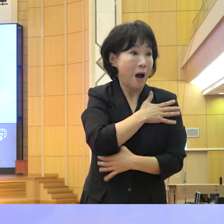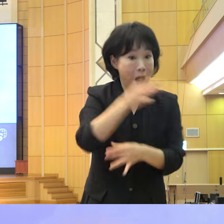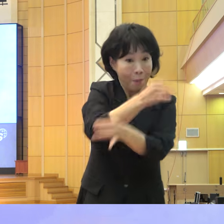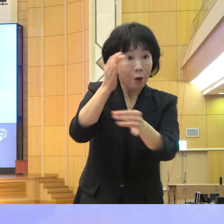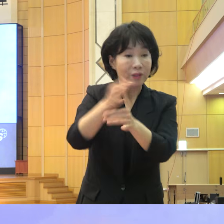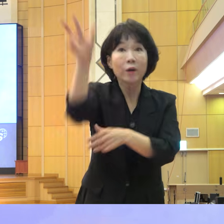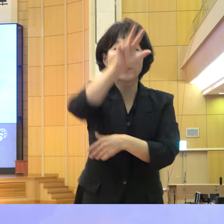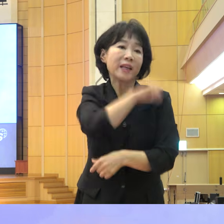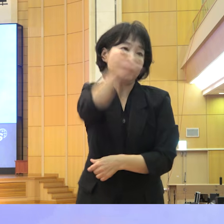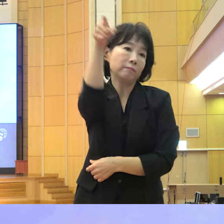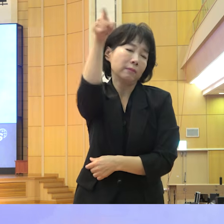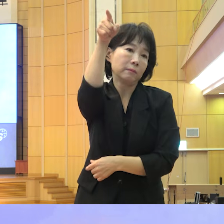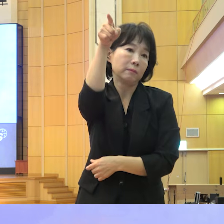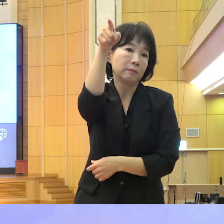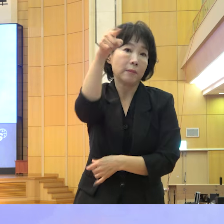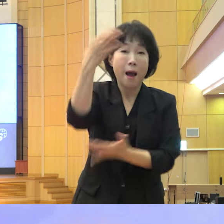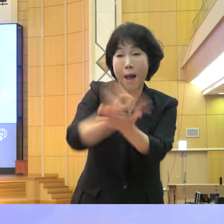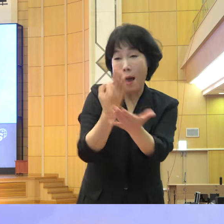중에서도 제일